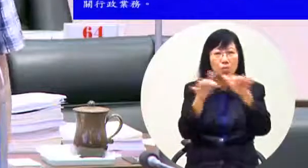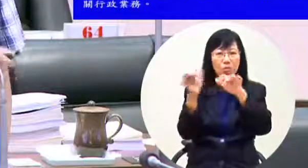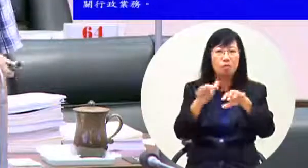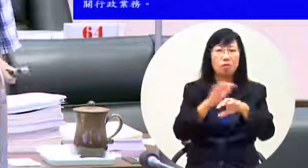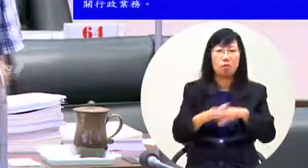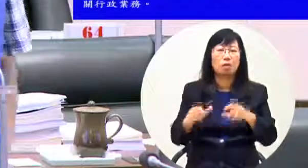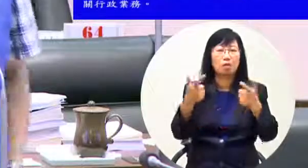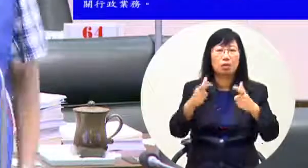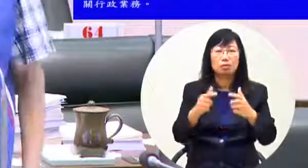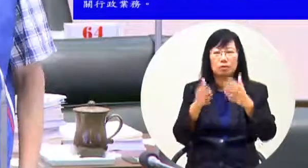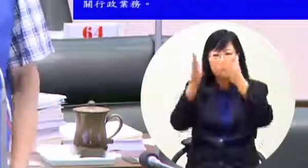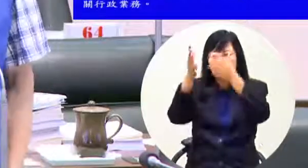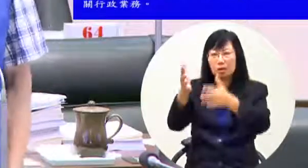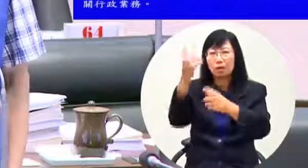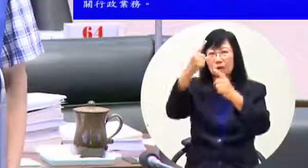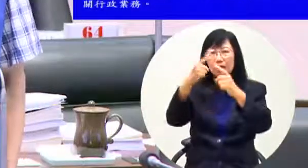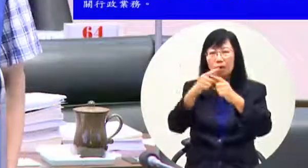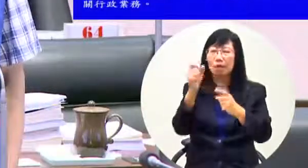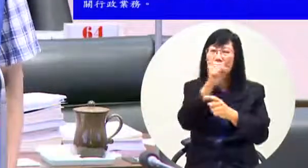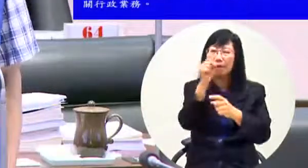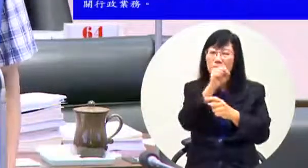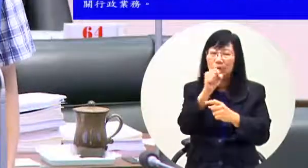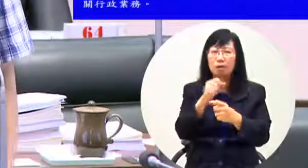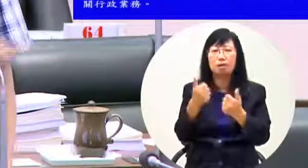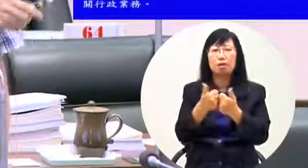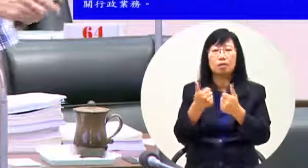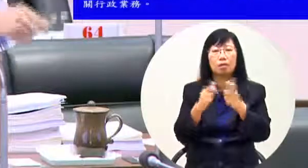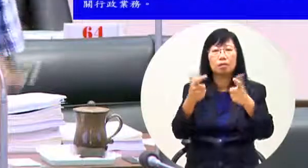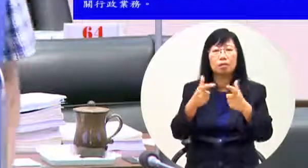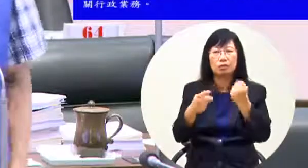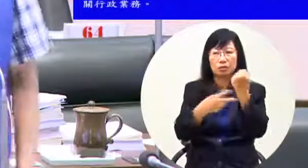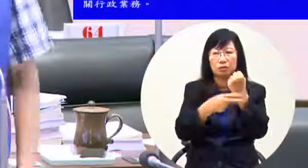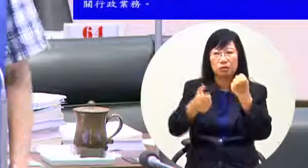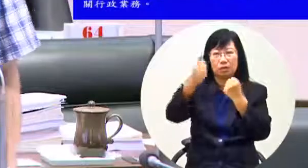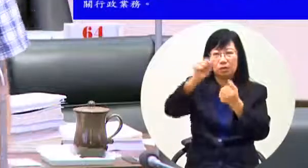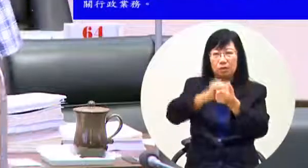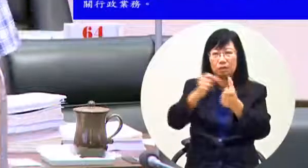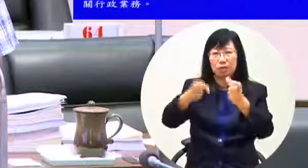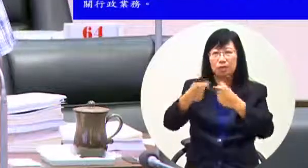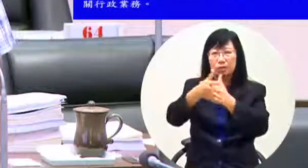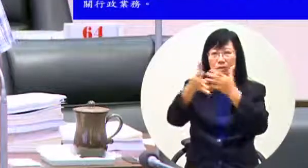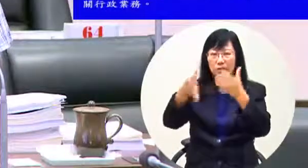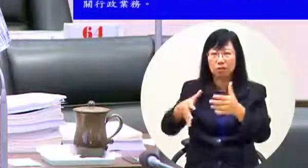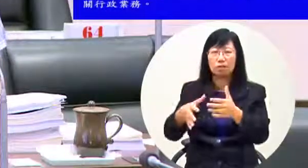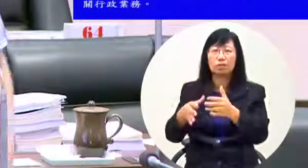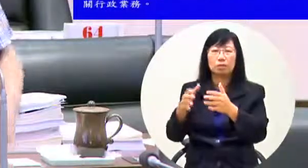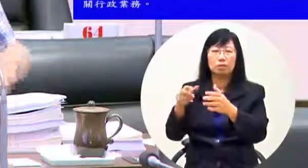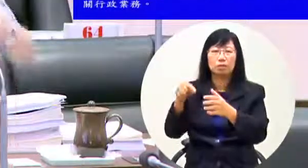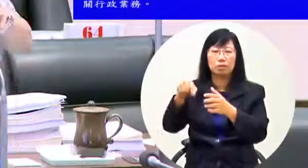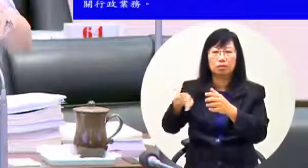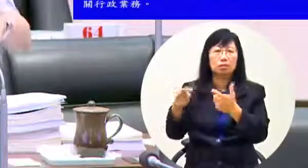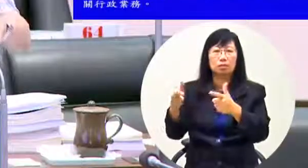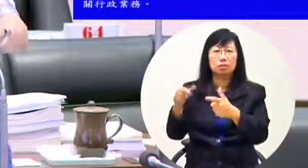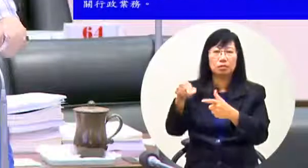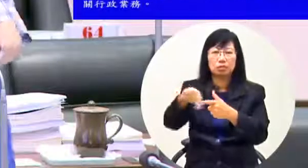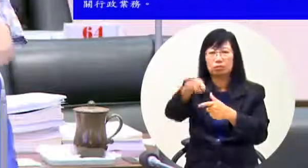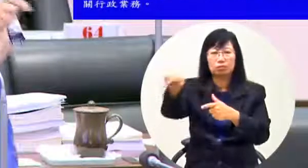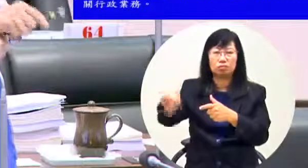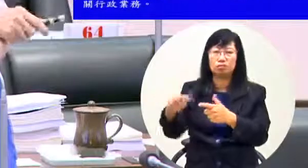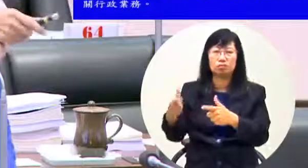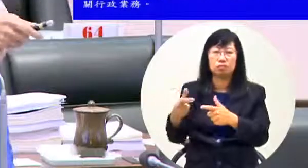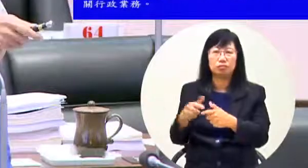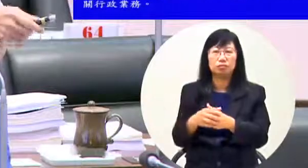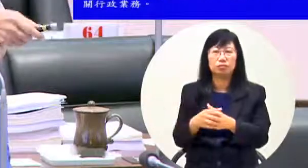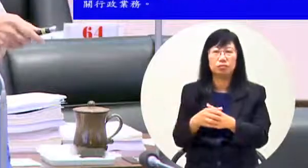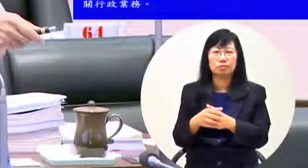不是在里长办公室里长的这些什么一些这办公场子，不是那样啊。那个 case 哦，那个眼光跟